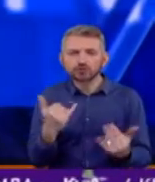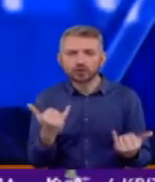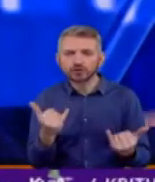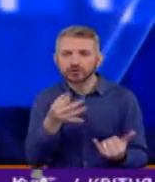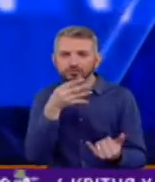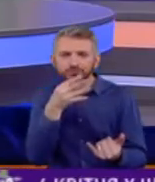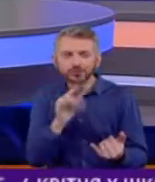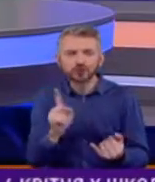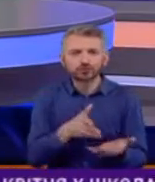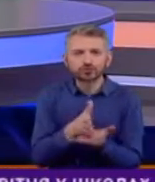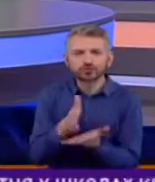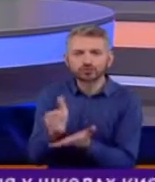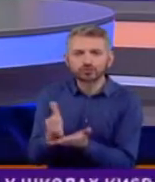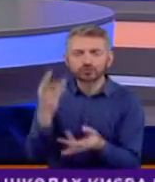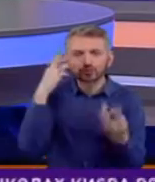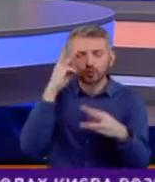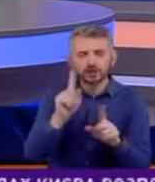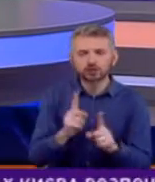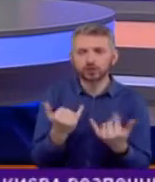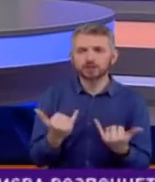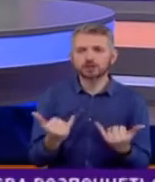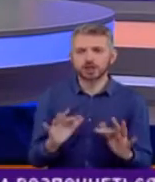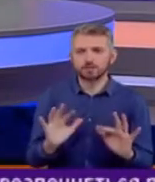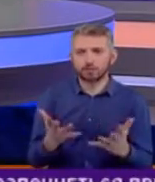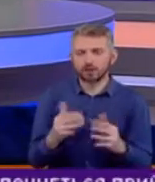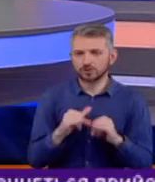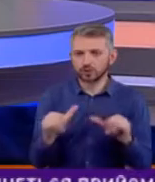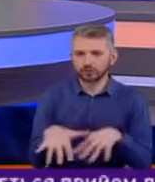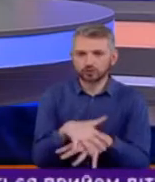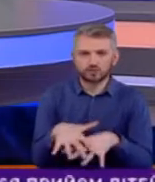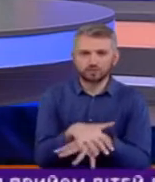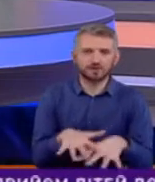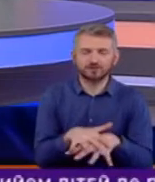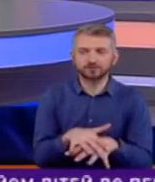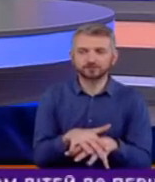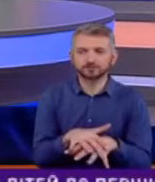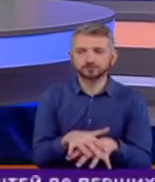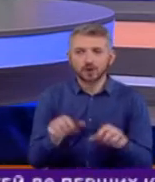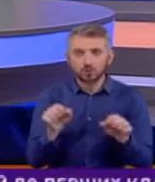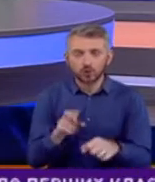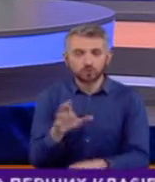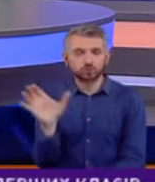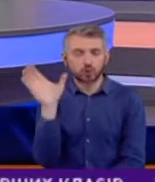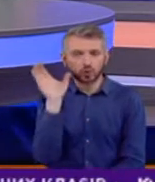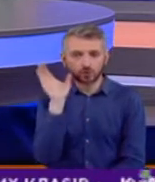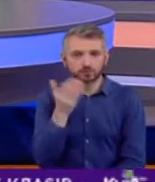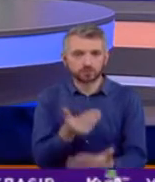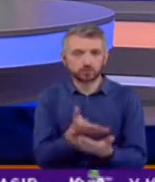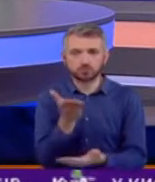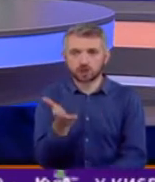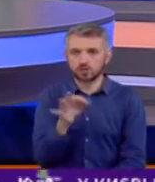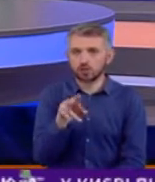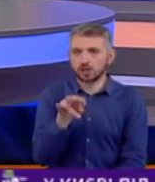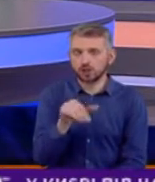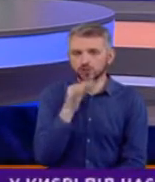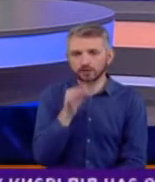настрої, відчути особливості сучасного моменту розвитку суспільства, могли б тоді, послухавши от пані Олену, скажімо,